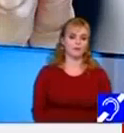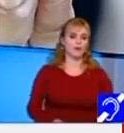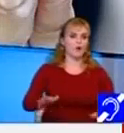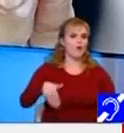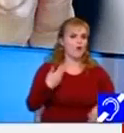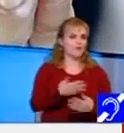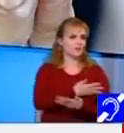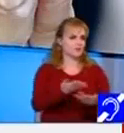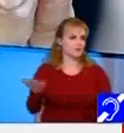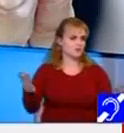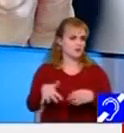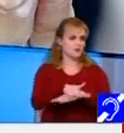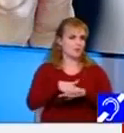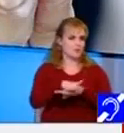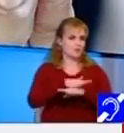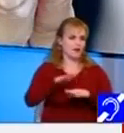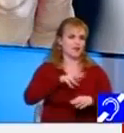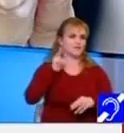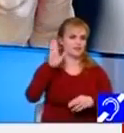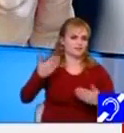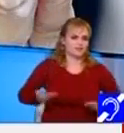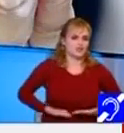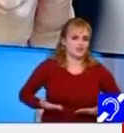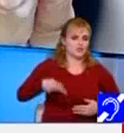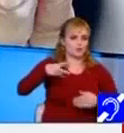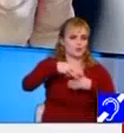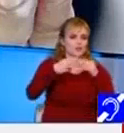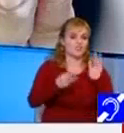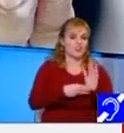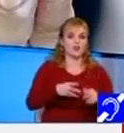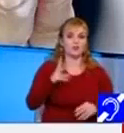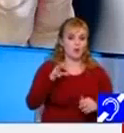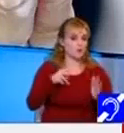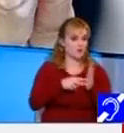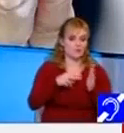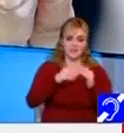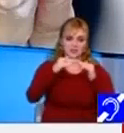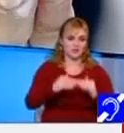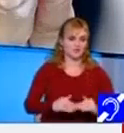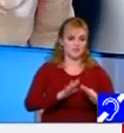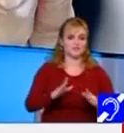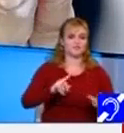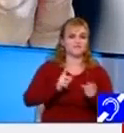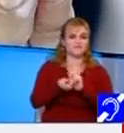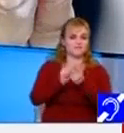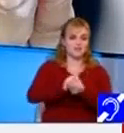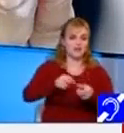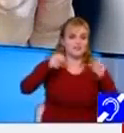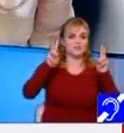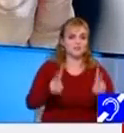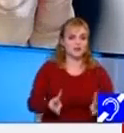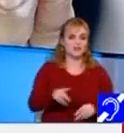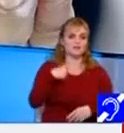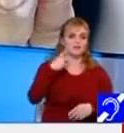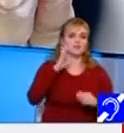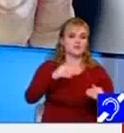Ofertă din belșug pe piața imobiliară și în 2018. Asta nu face însă ca prețurile să scadă. Dimpotrivă, experții imobiliari